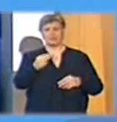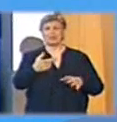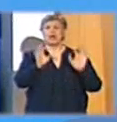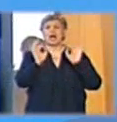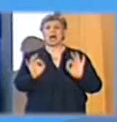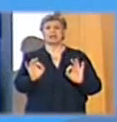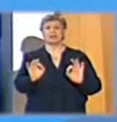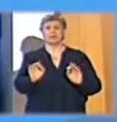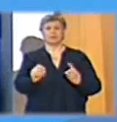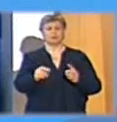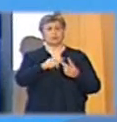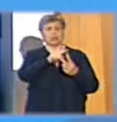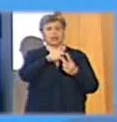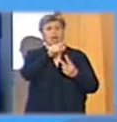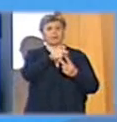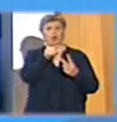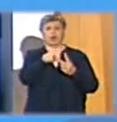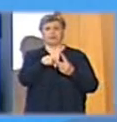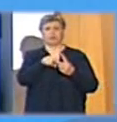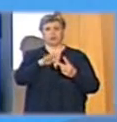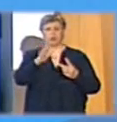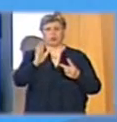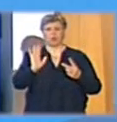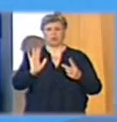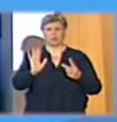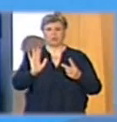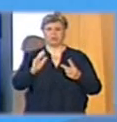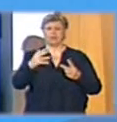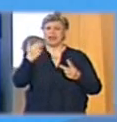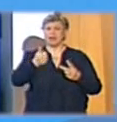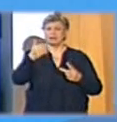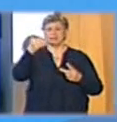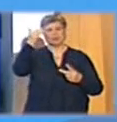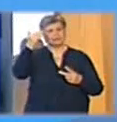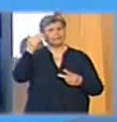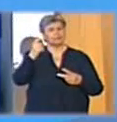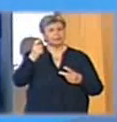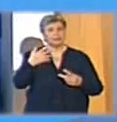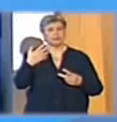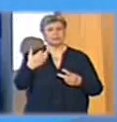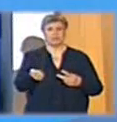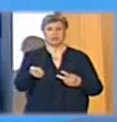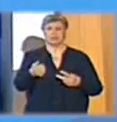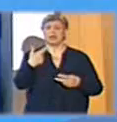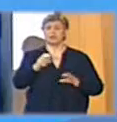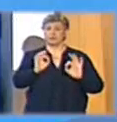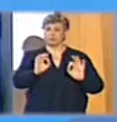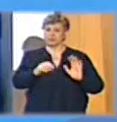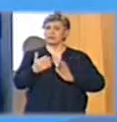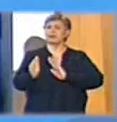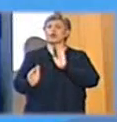Και βαθιά ιδεολογικά. Όσον αφορά όχι μόνο την προστασία των δικαιωμάτων των